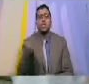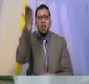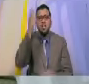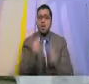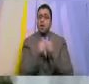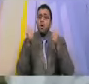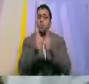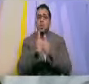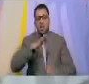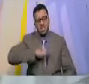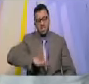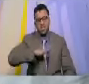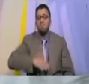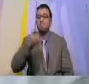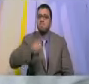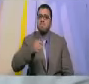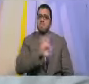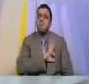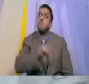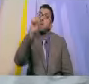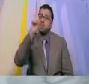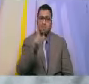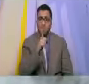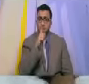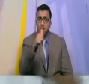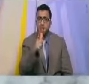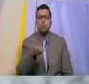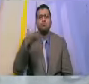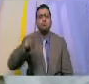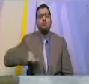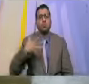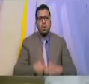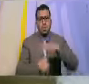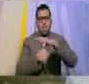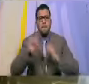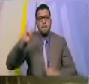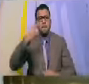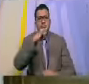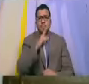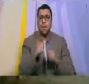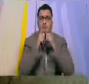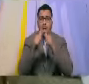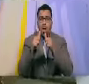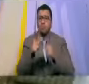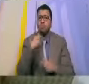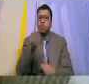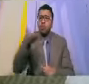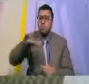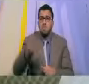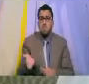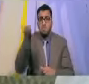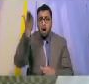يلهم اهله الصبر والسلوان وقال صاحب السمو الشيخ محمد بن زايد ال نهيان ان شهيد الوطن